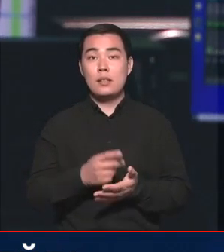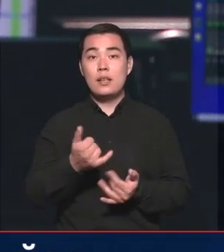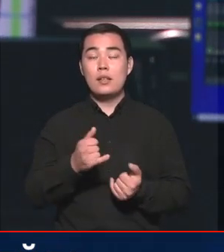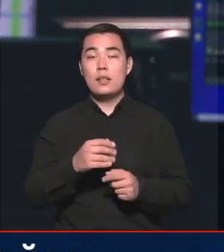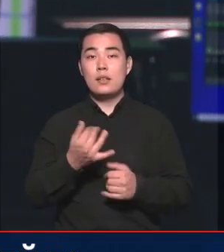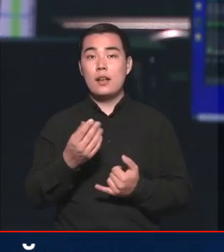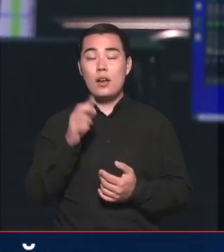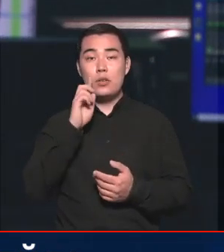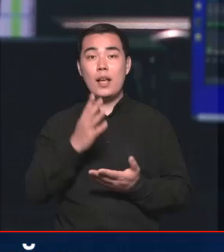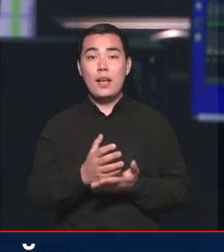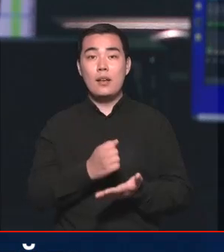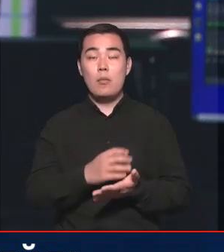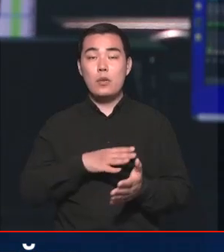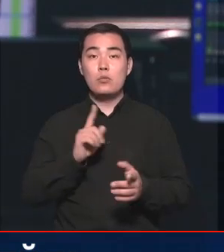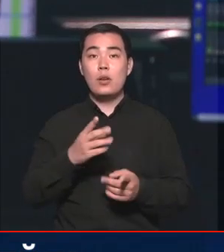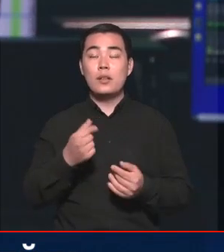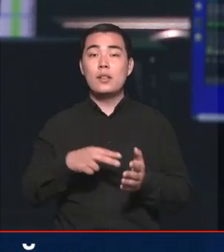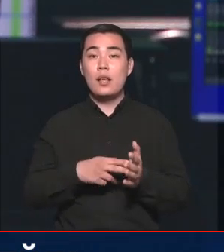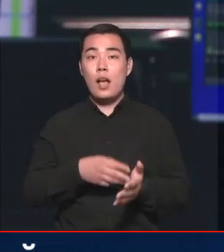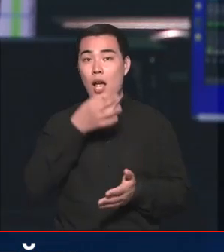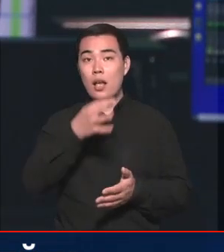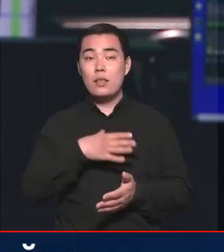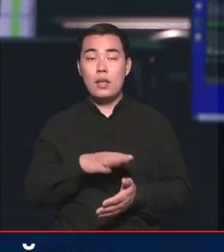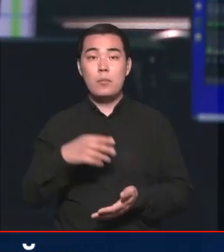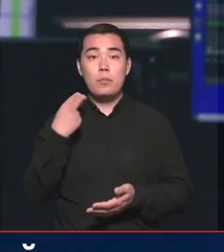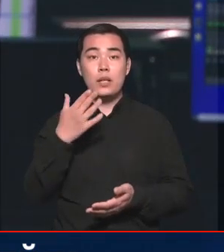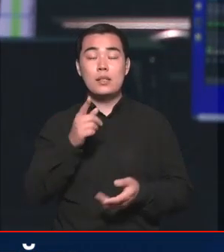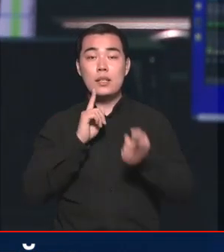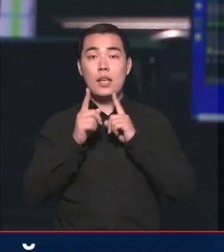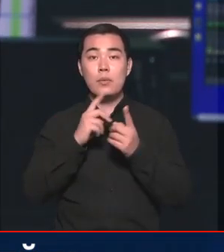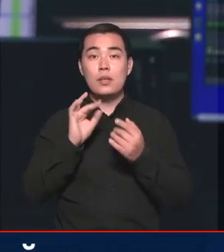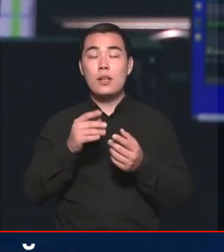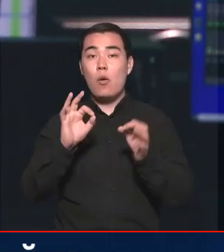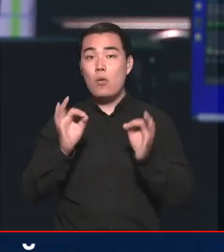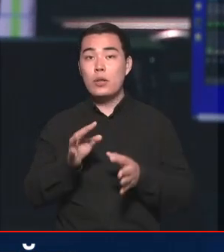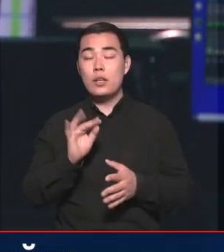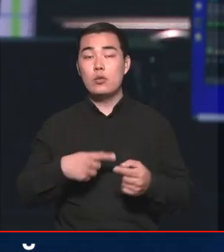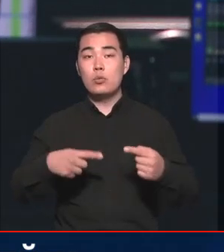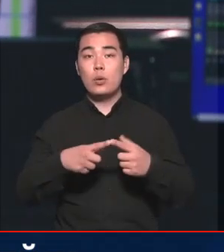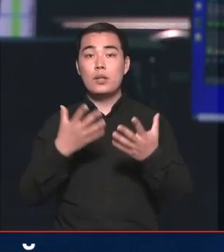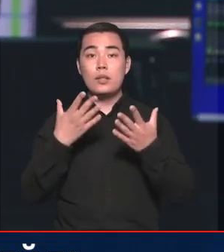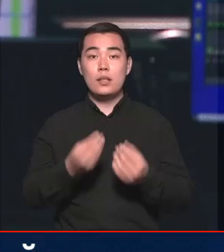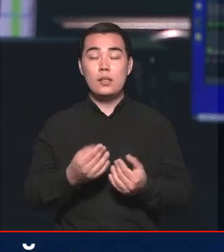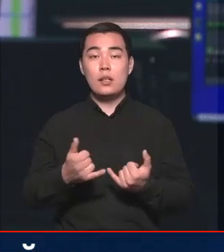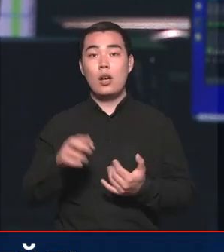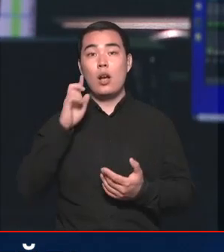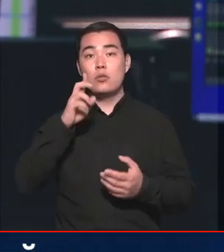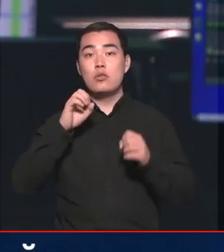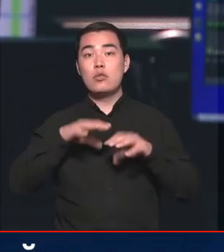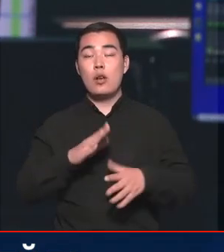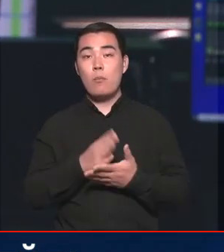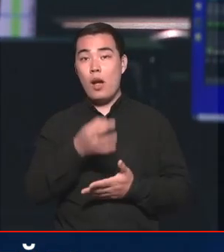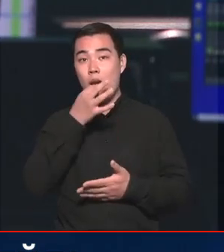қарастырылған. Бірақ оның сомасы аталмады. Президент референдумның күзде өтетінін және оның нақты датасын үкімет шешетінін айтқан